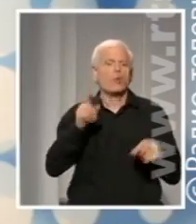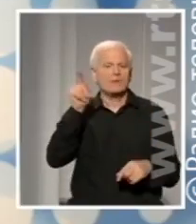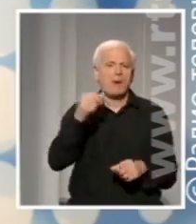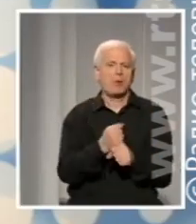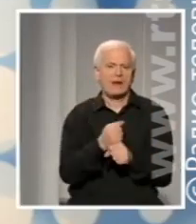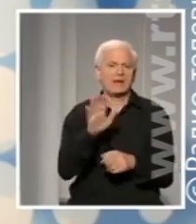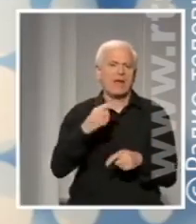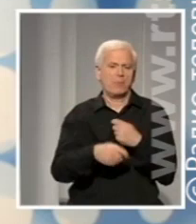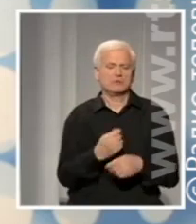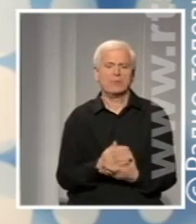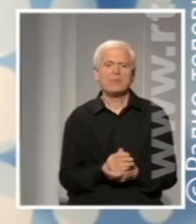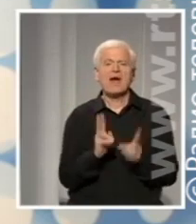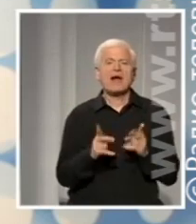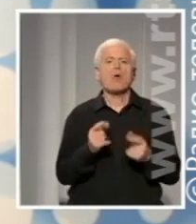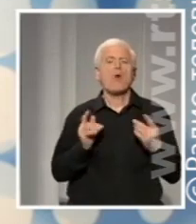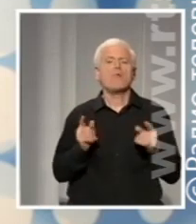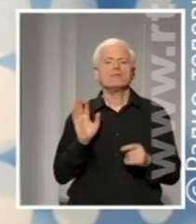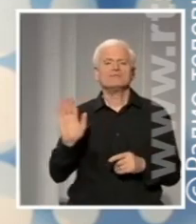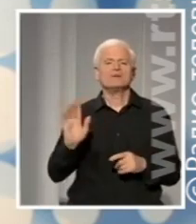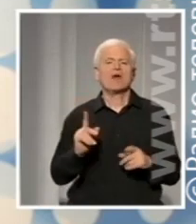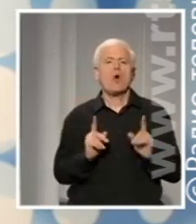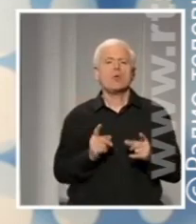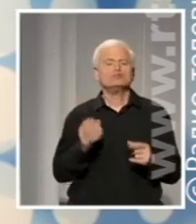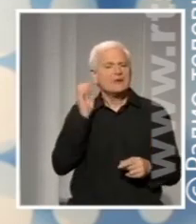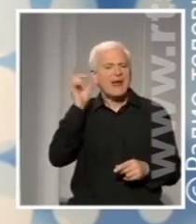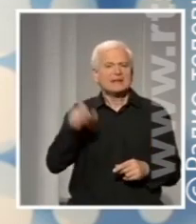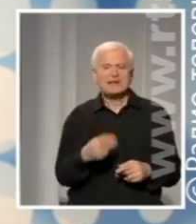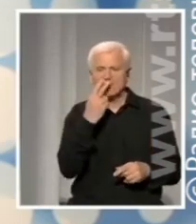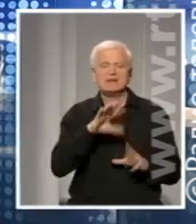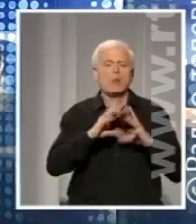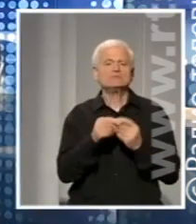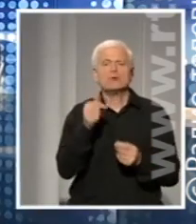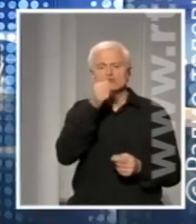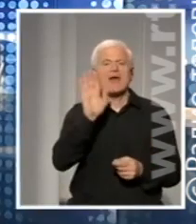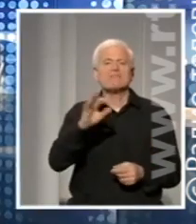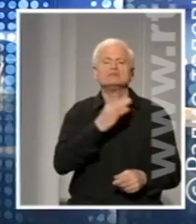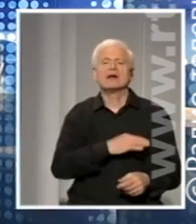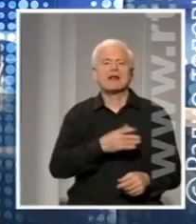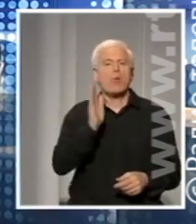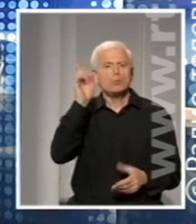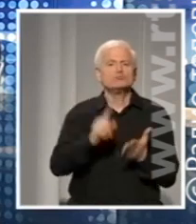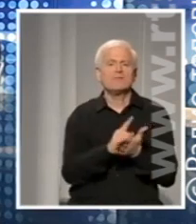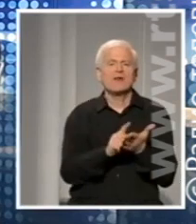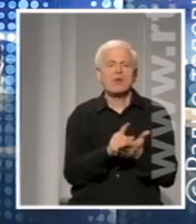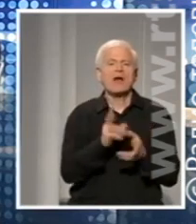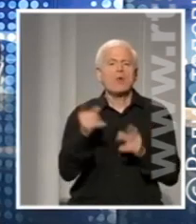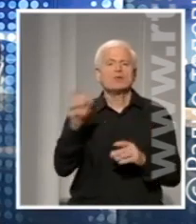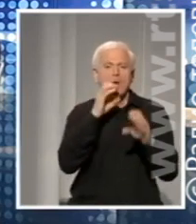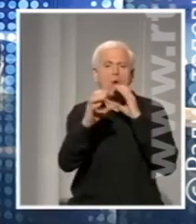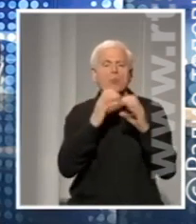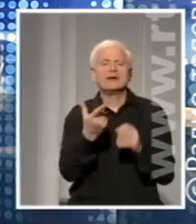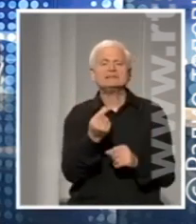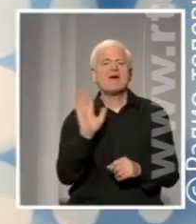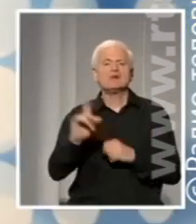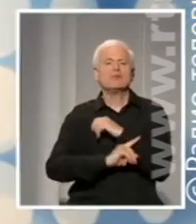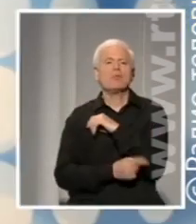vi, učiteljice, sebe vidite u tome? Šta će biti vaš zadatak u narednom periodu i kako ćete komunicirati sa